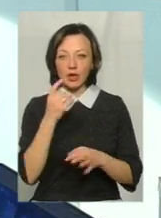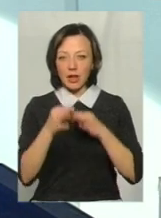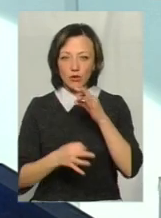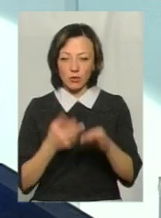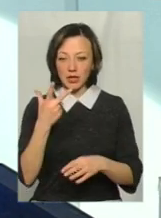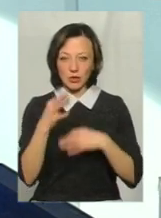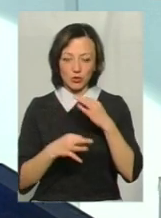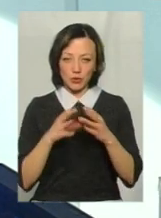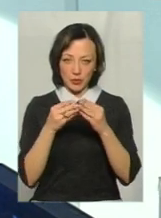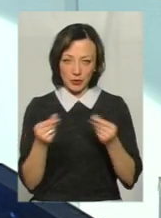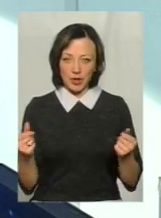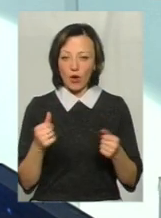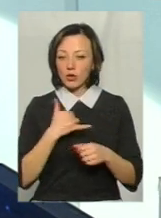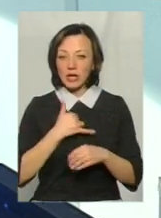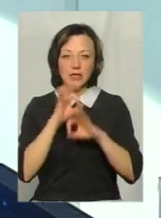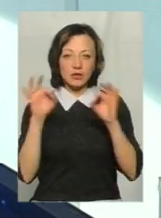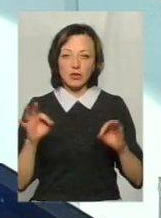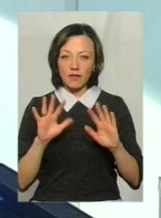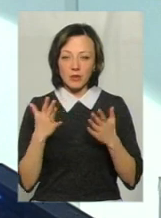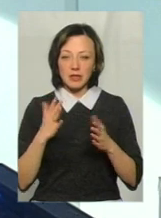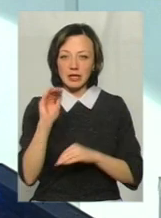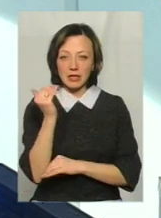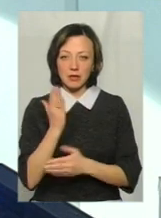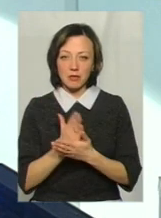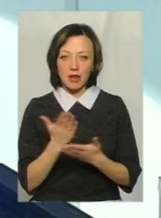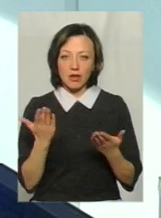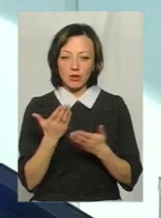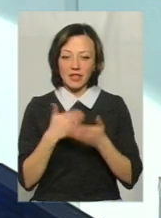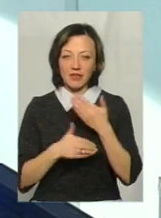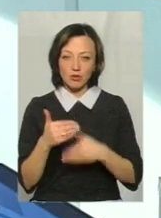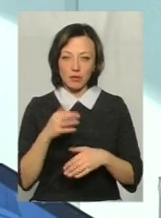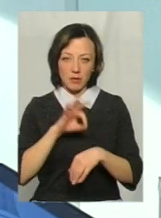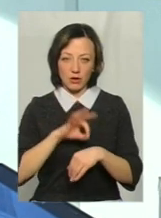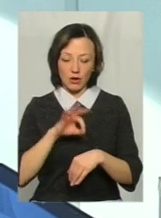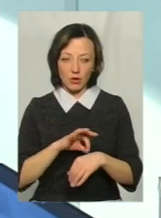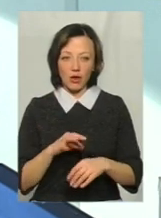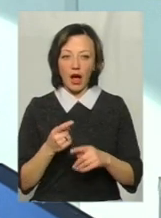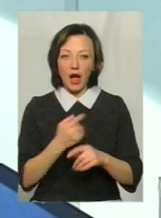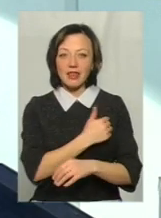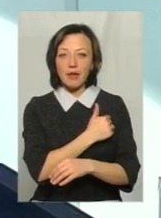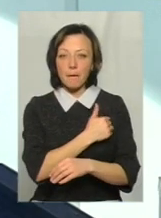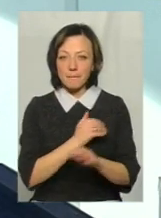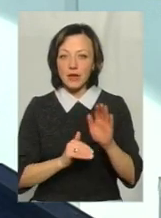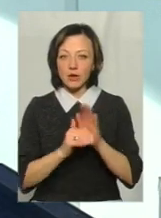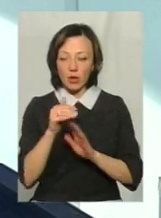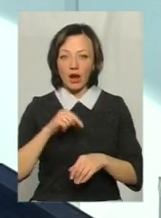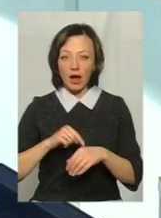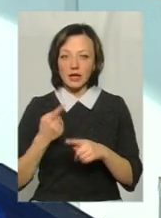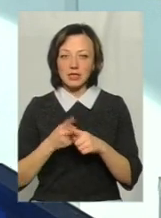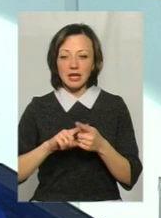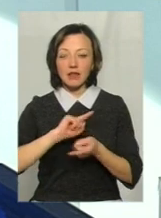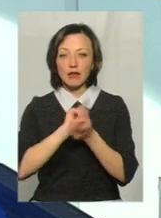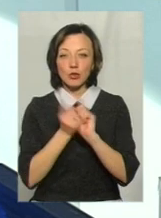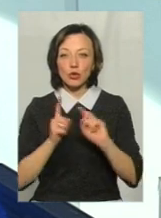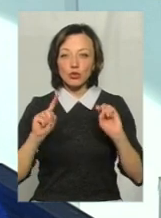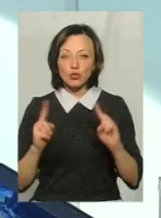діб. І в нас ще не було жодного випадку, щоб дитина після того мала якусь інвалідизуючу патологію. А температурна висока реакція – це навпаки